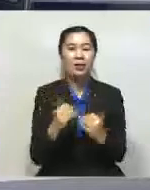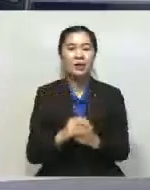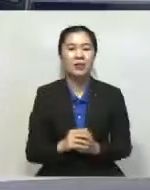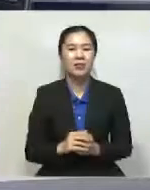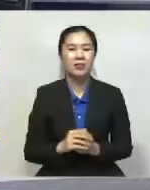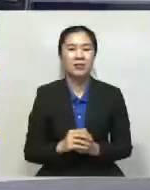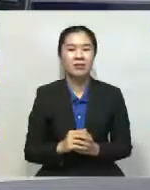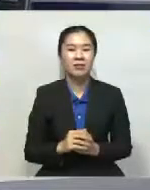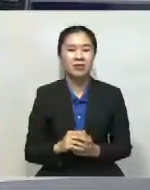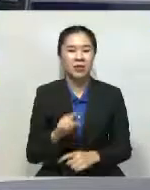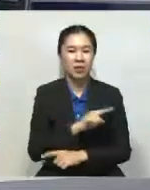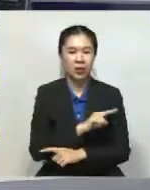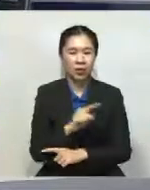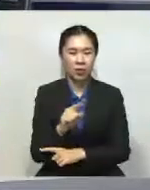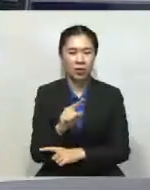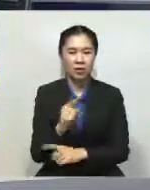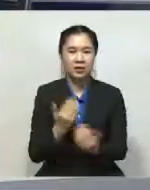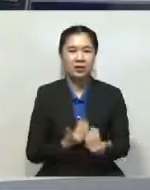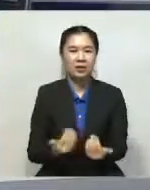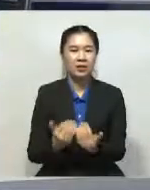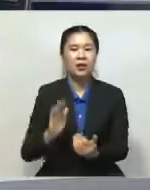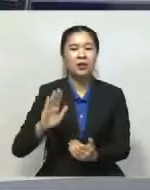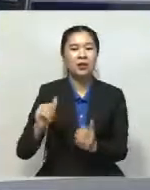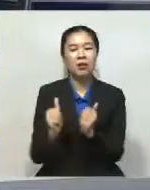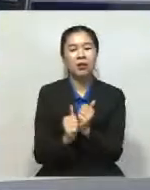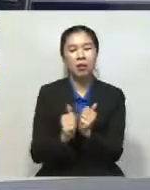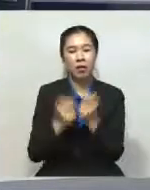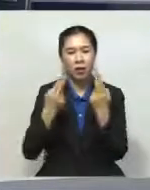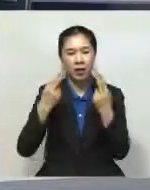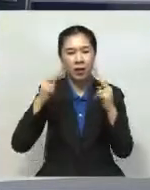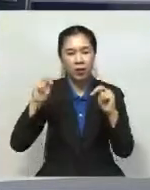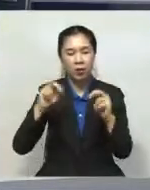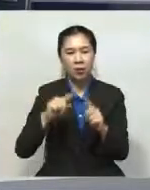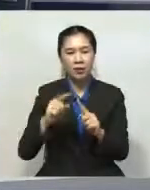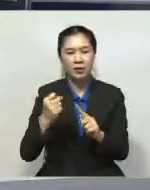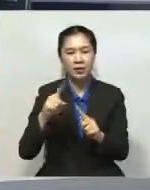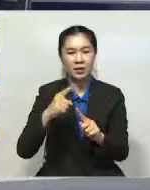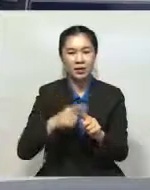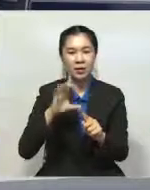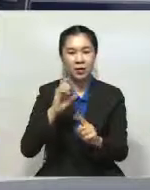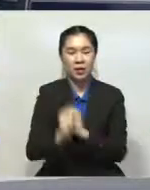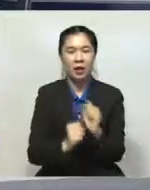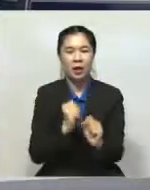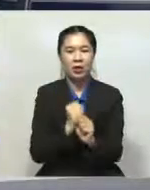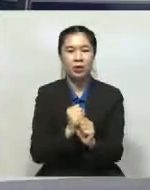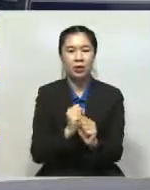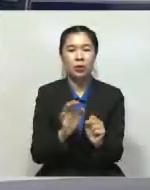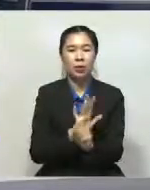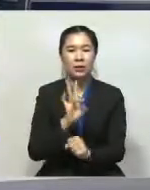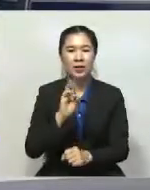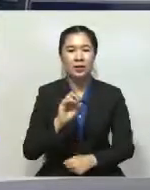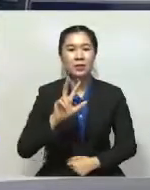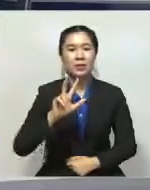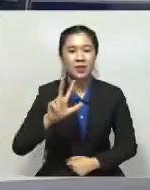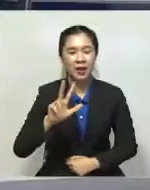คือการเดินทางเข้าอวยพรวันเกิดให้กับพลเอกประวิตรวงษ์สุวรรณวันที่11สิงหาคมนี้จะมีอายุครบ73ปีแล้วช ่ วงเช้